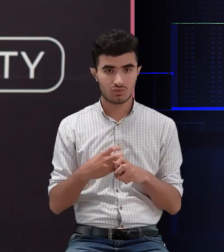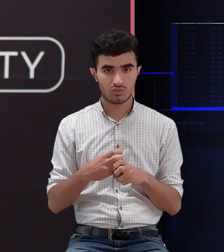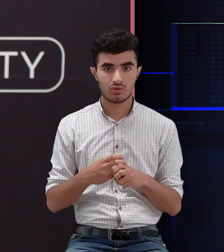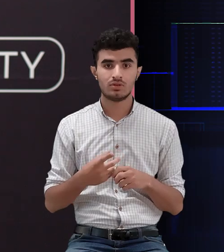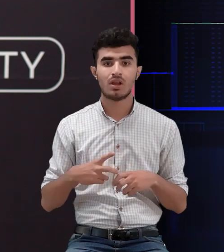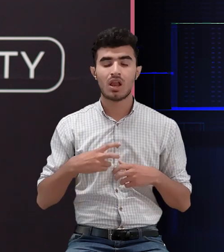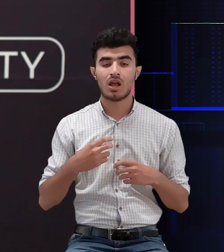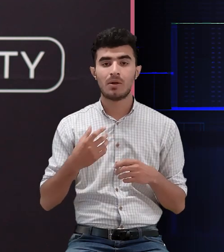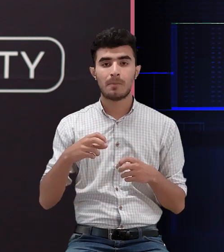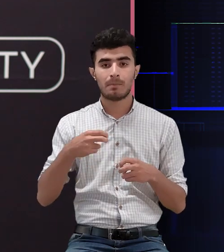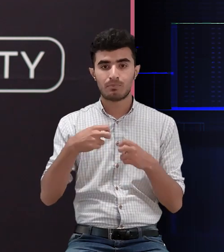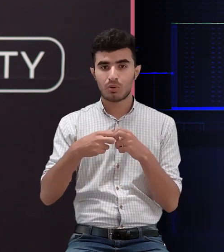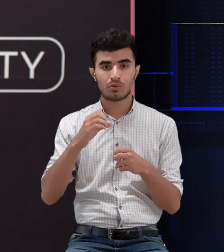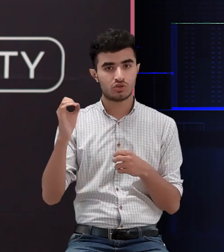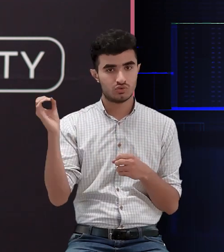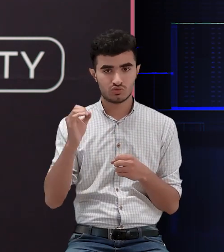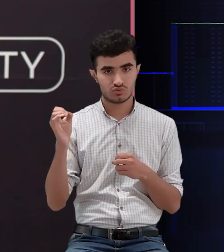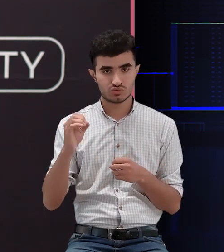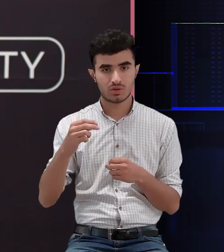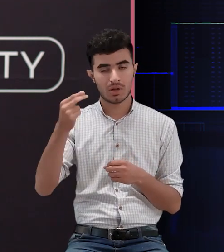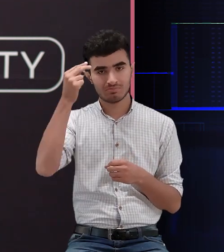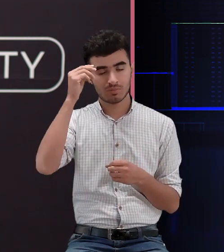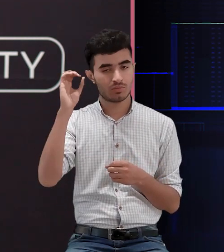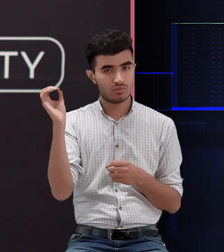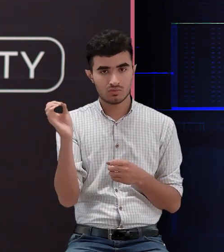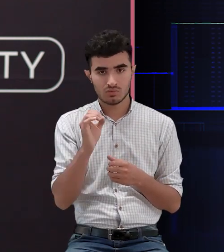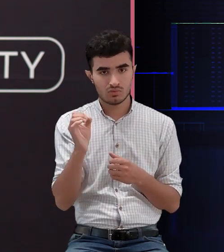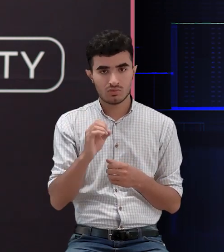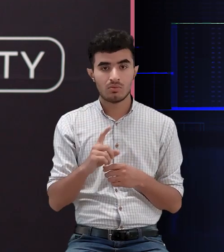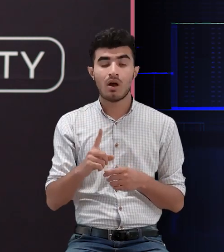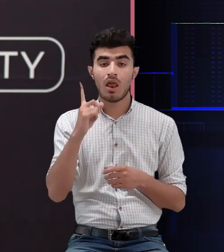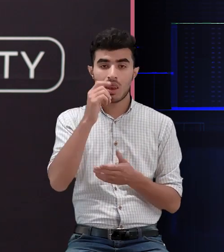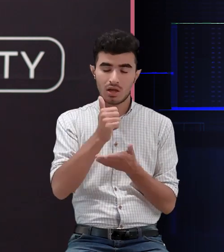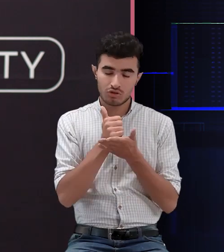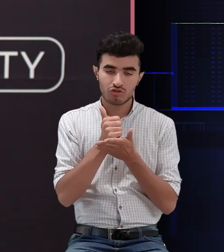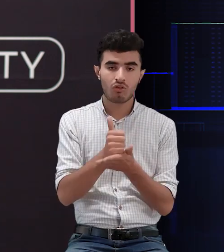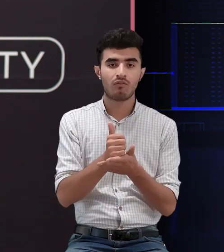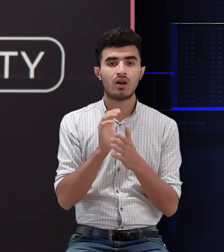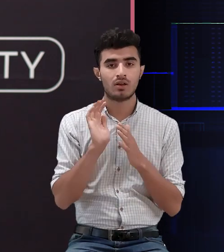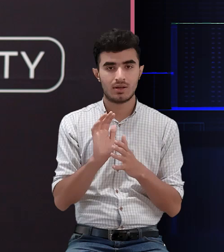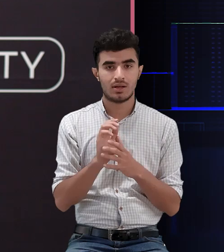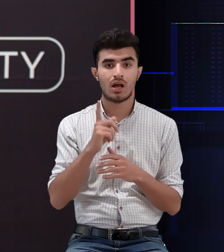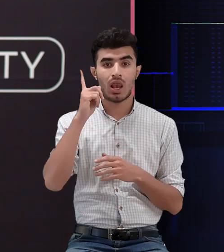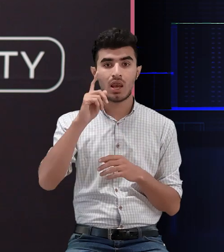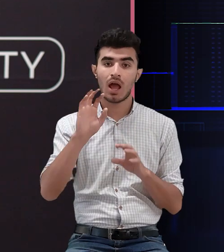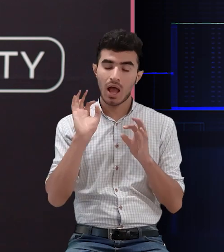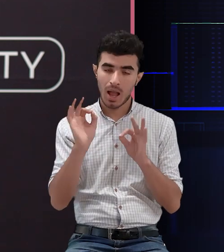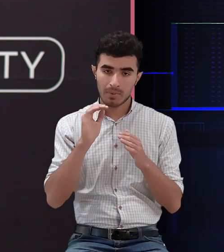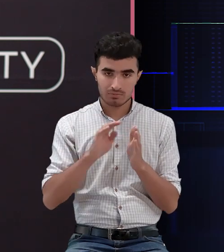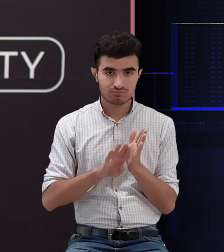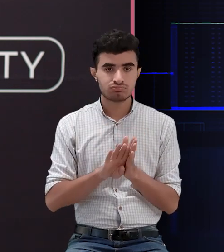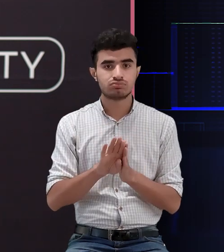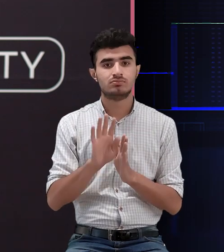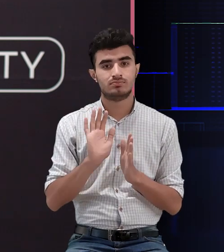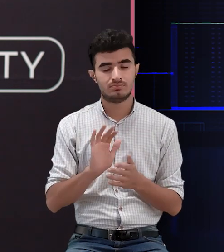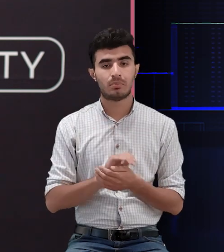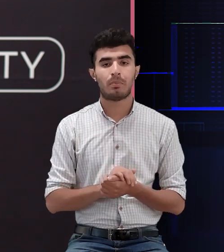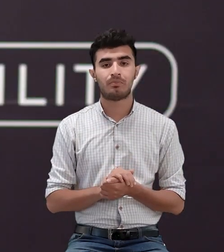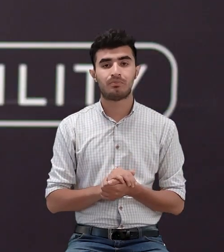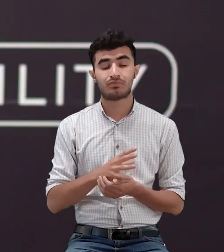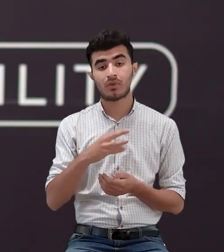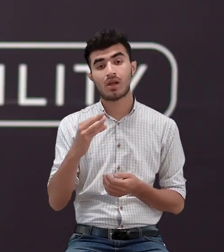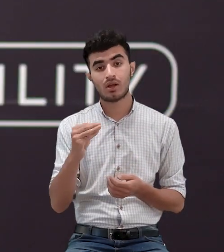ہوئی, اس میں کوئی ٹریجڈی نہیں ہوئی, اس میں کوئی آپ کے ساتھ زیادتی نہیں ہو گئی. یہ اللہ کے تحفے ہیں اور ان کو آپ نے اسی طرح آگے لے جانا